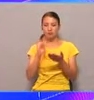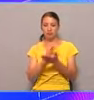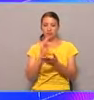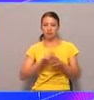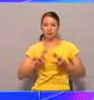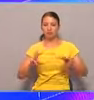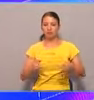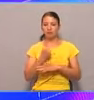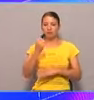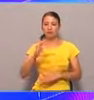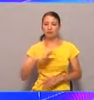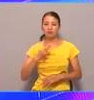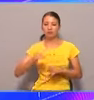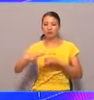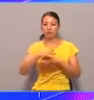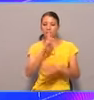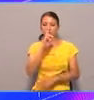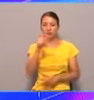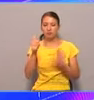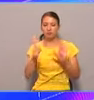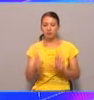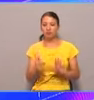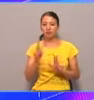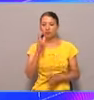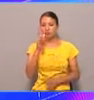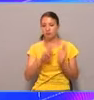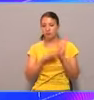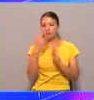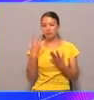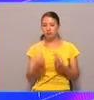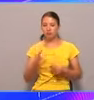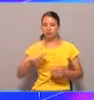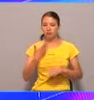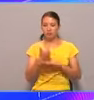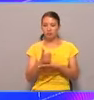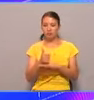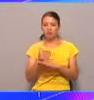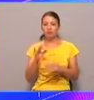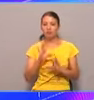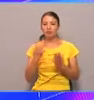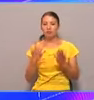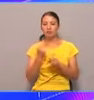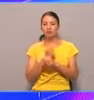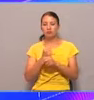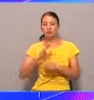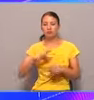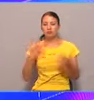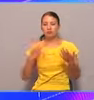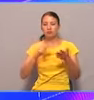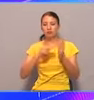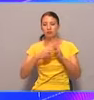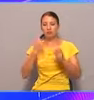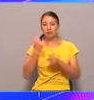болып тағайындалды. Отырар ауданын 3 жыл 6 ай 8 күн басқарған Ерлан Қуанышұлы қандай іс тындырды, қандай жобаларды